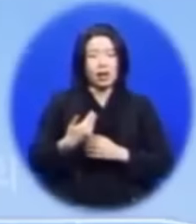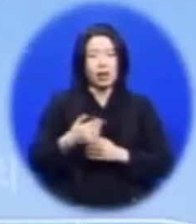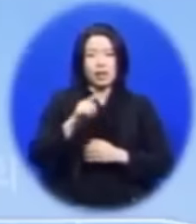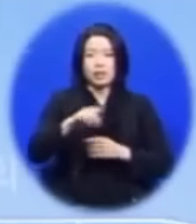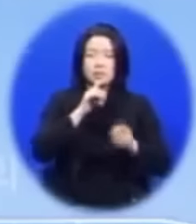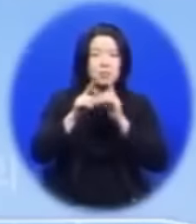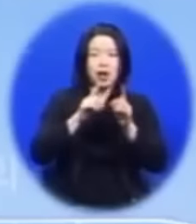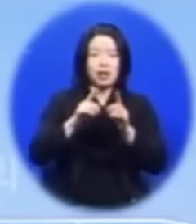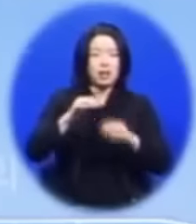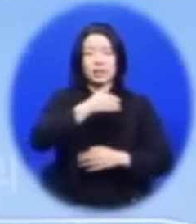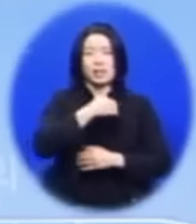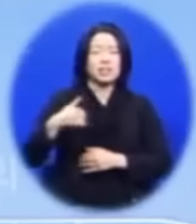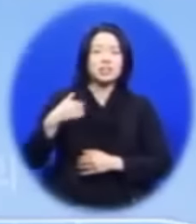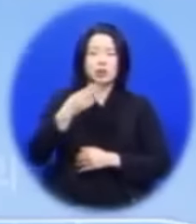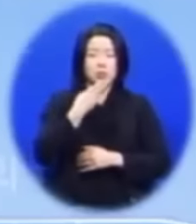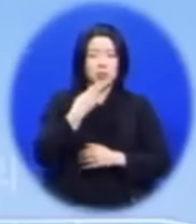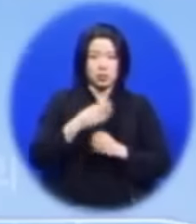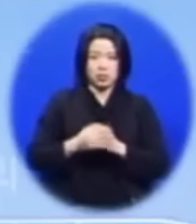자신이